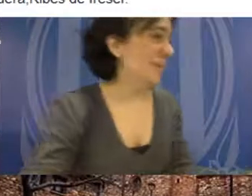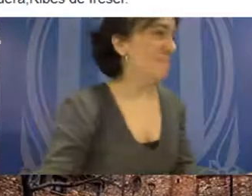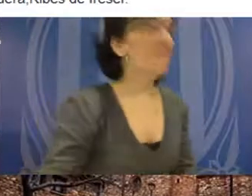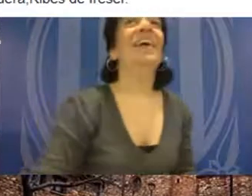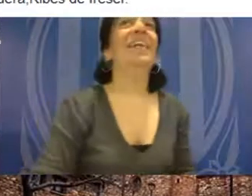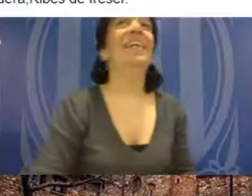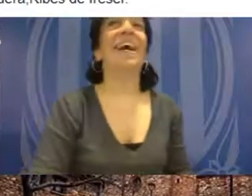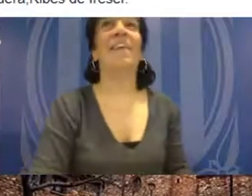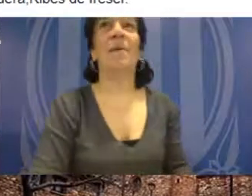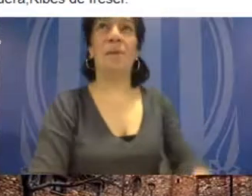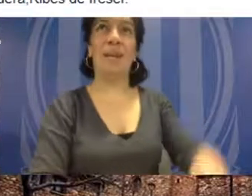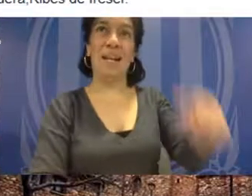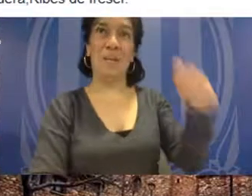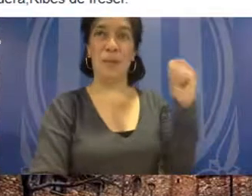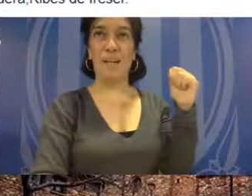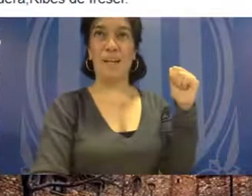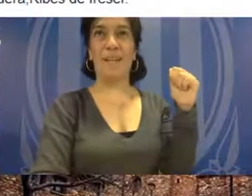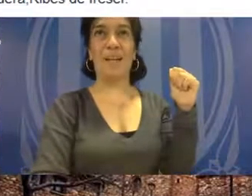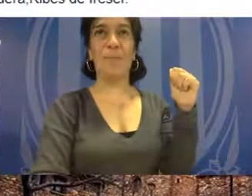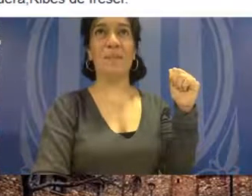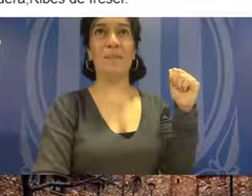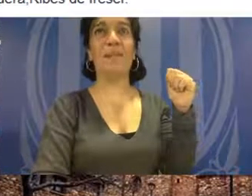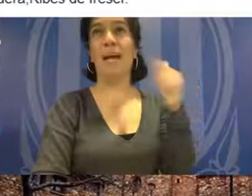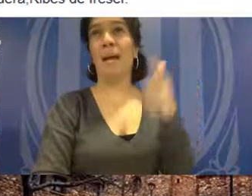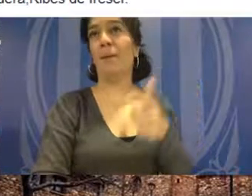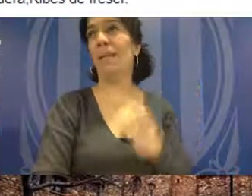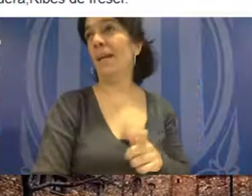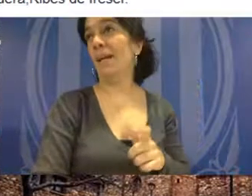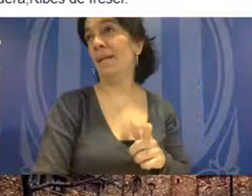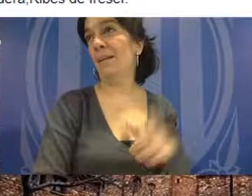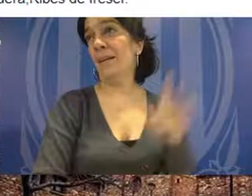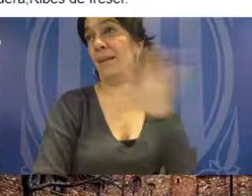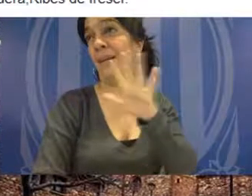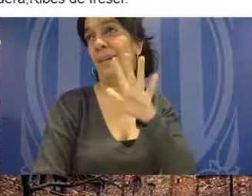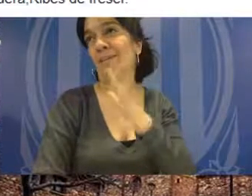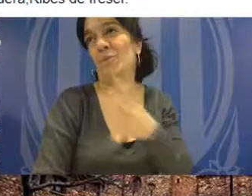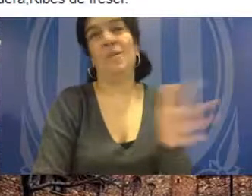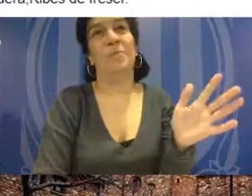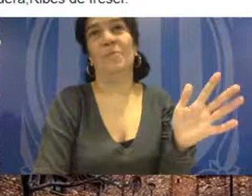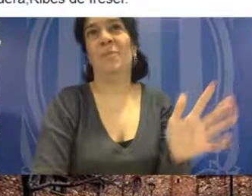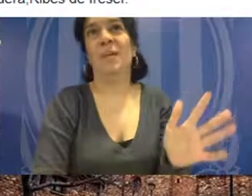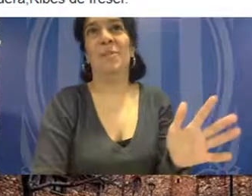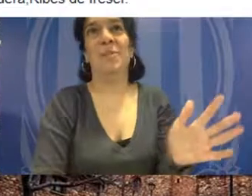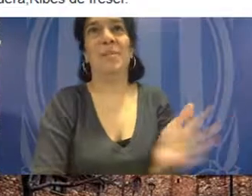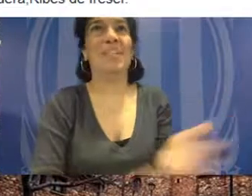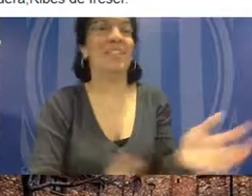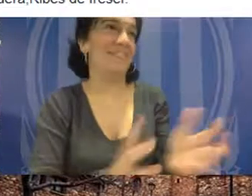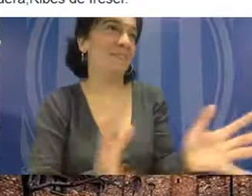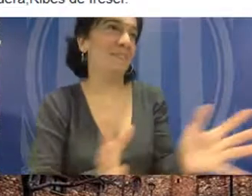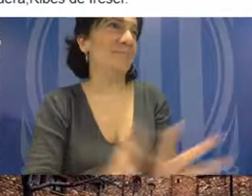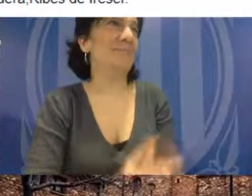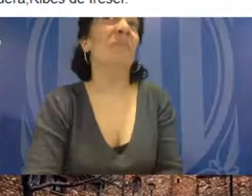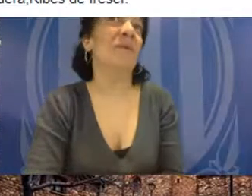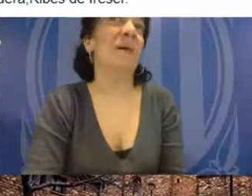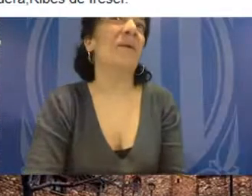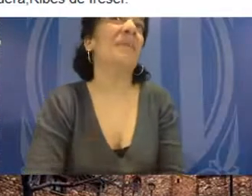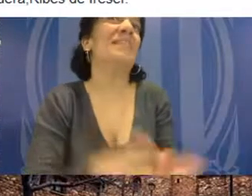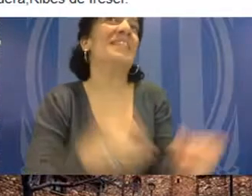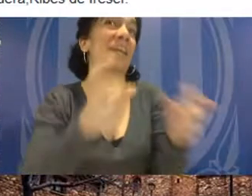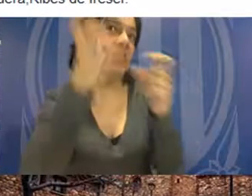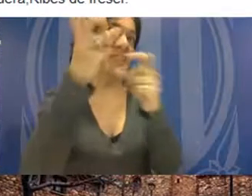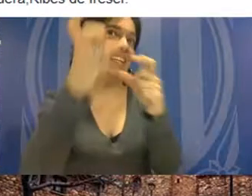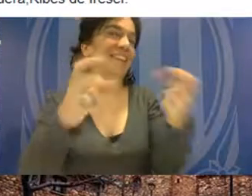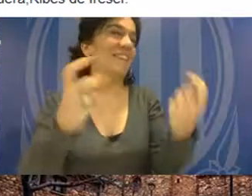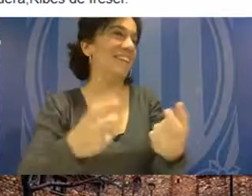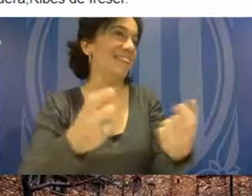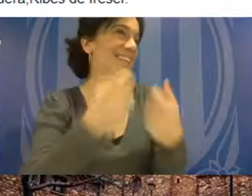sort de veure la lluna plena d'aquest mes de març a la Vall d'Aran, nevada, o sigui, preciós, és molt maco. El que passa és que